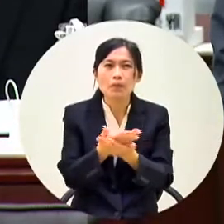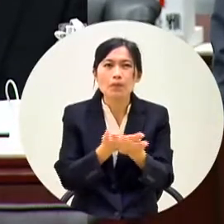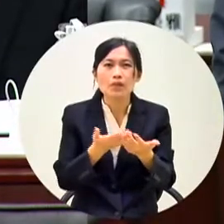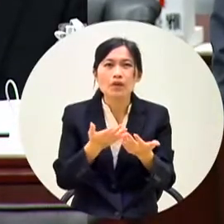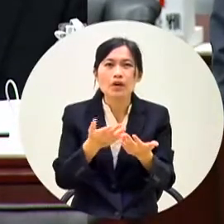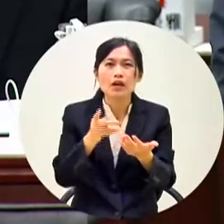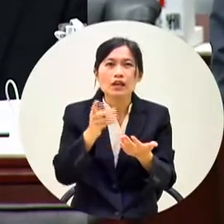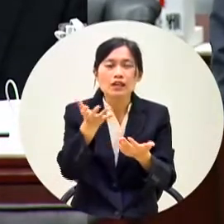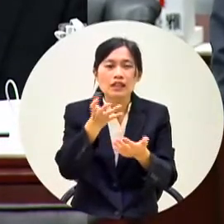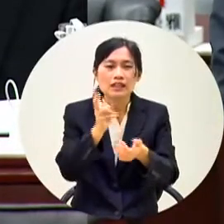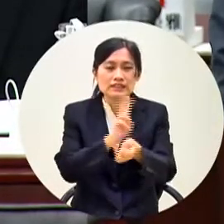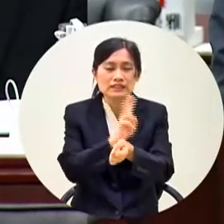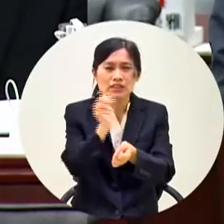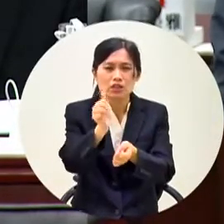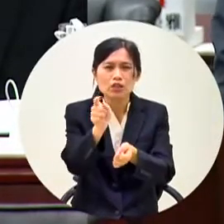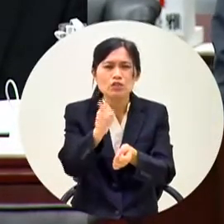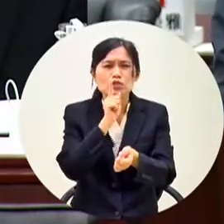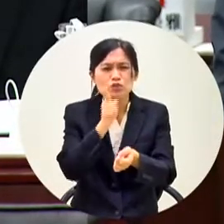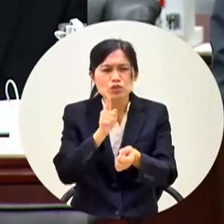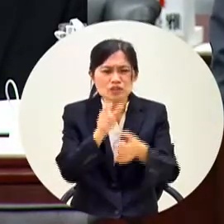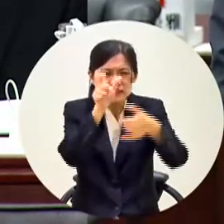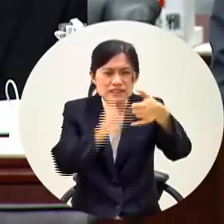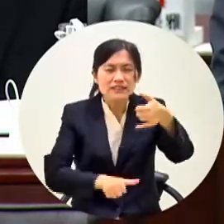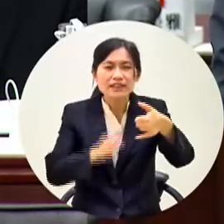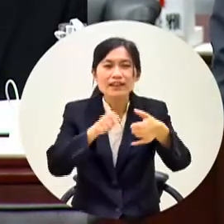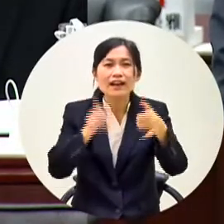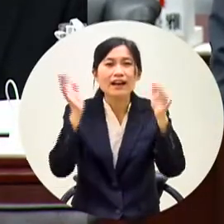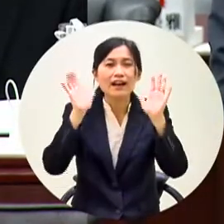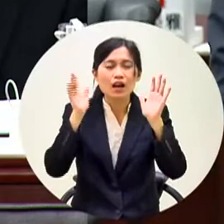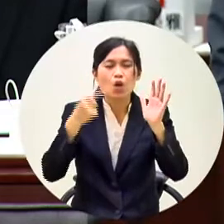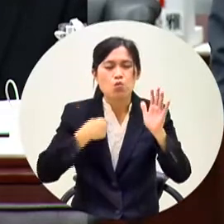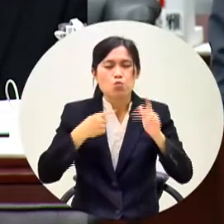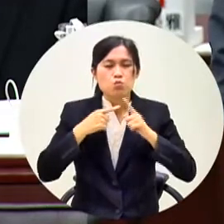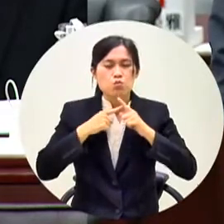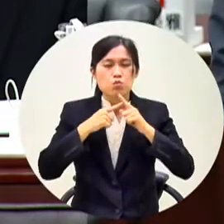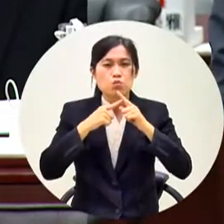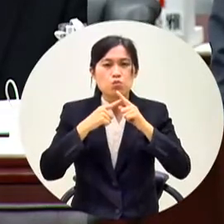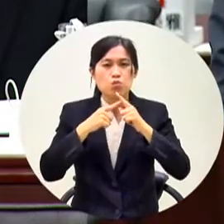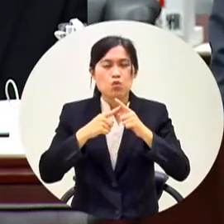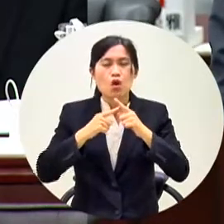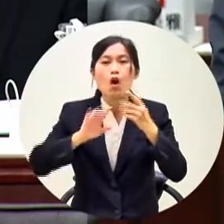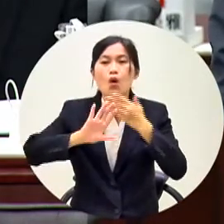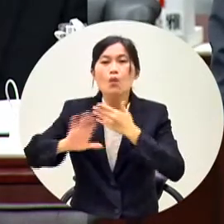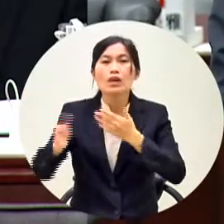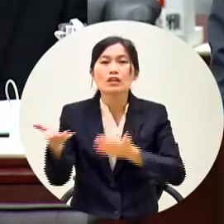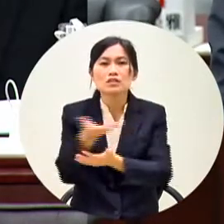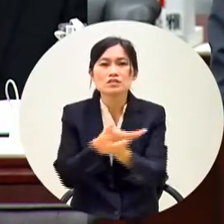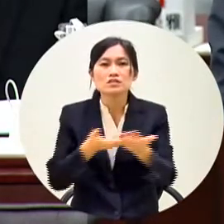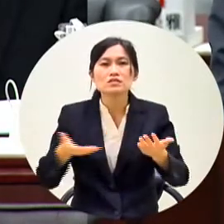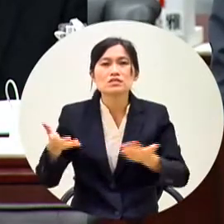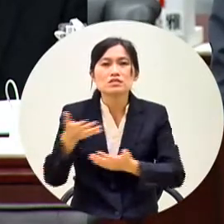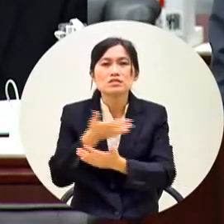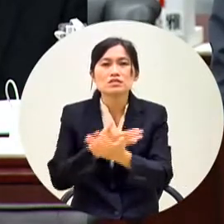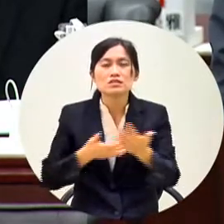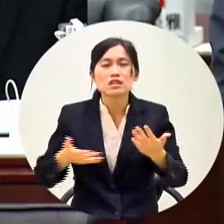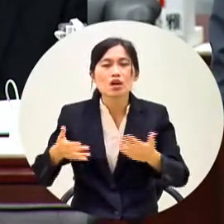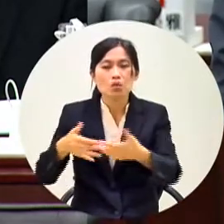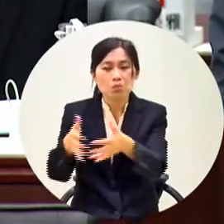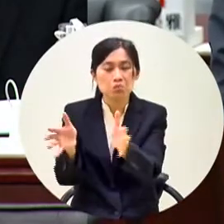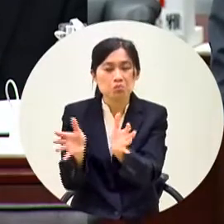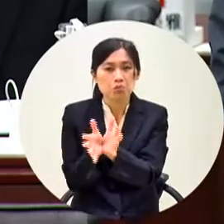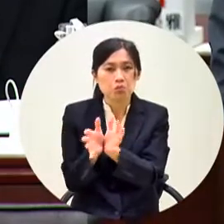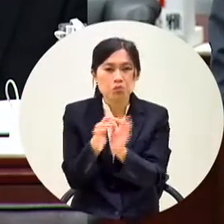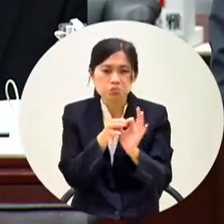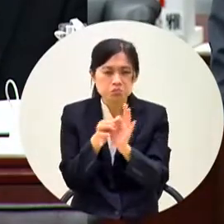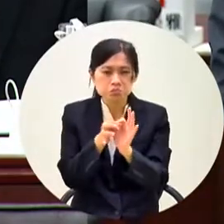宏咧讲诶这个个案啦吼。 对。 即我本人嘛，甲咱外交部吼相关的这一寡